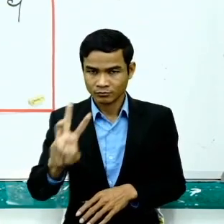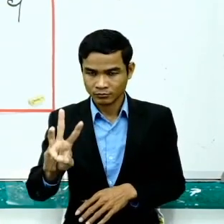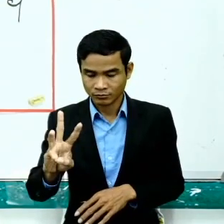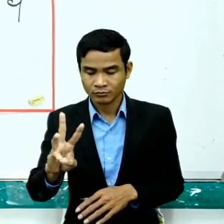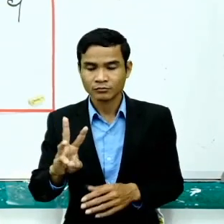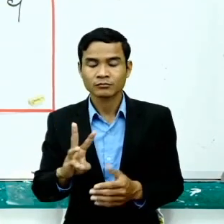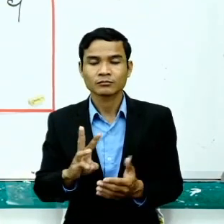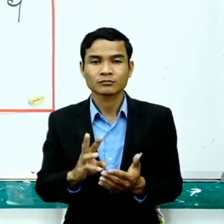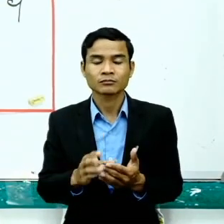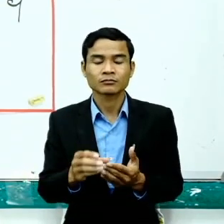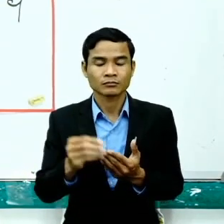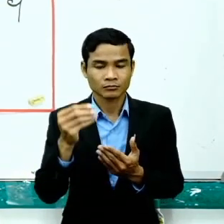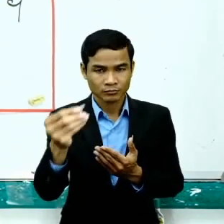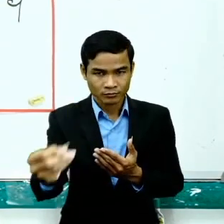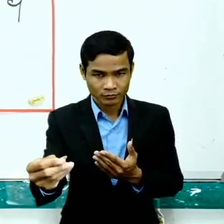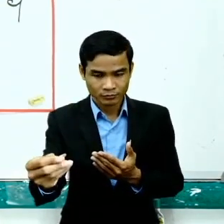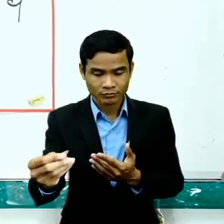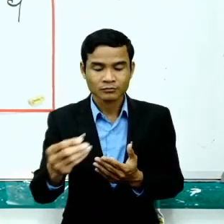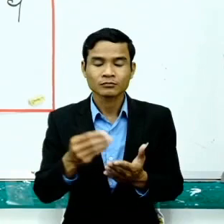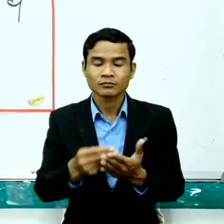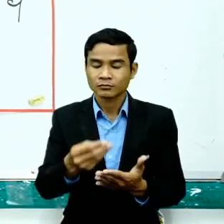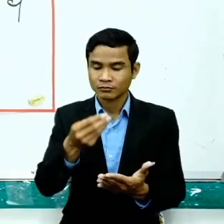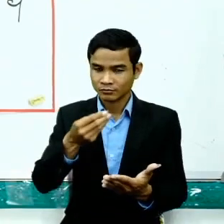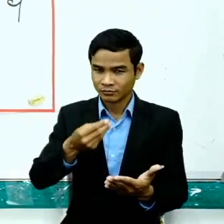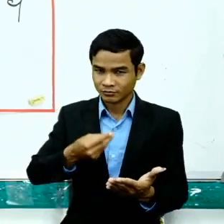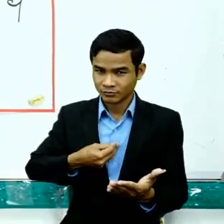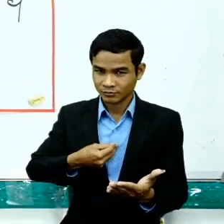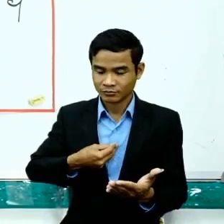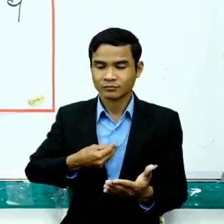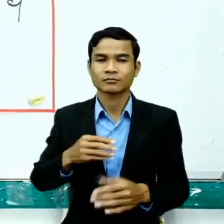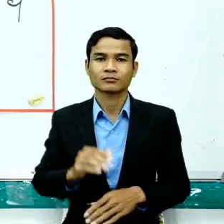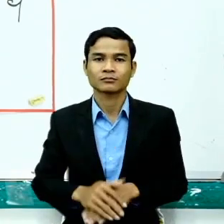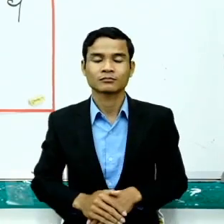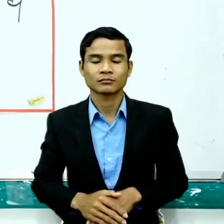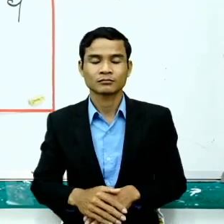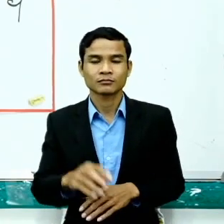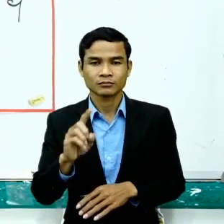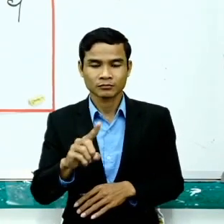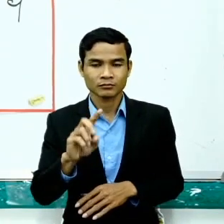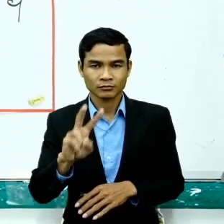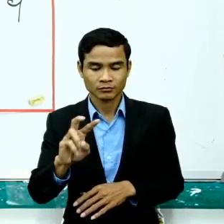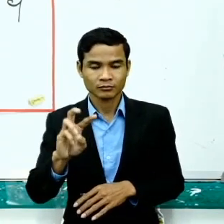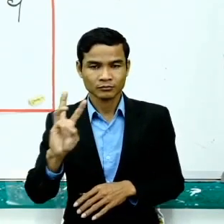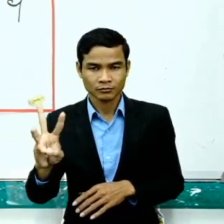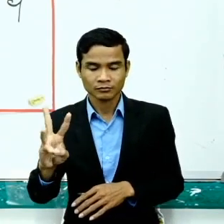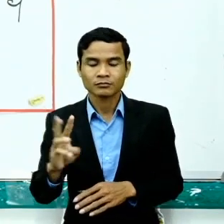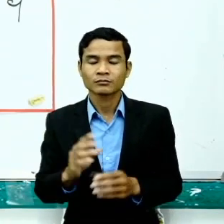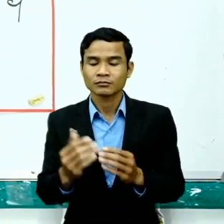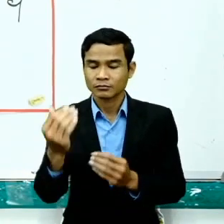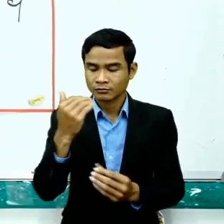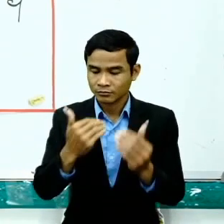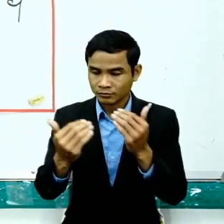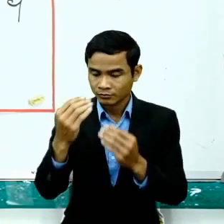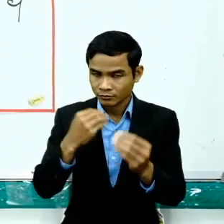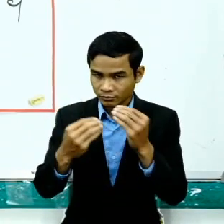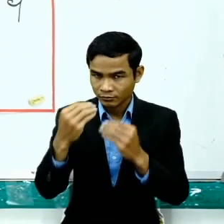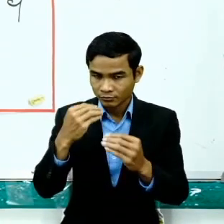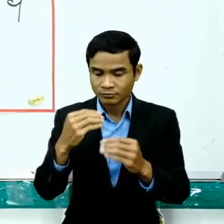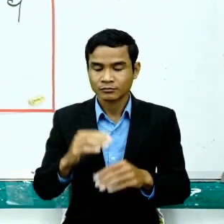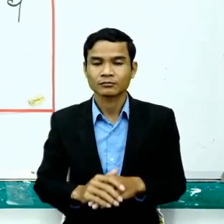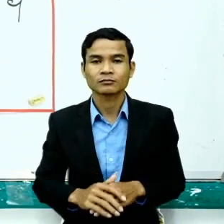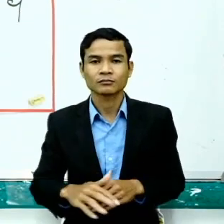pi bầy môi chùm nay rồi bỏ anh môi chùm nay rồi bỏ nhòm chà môi pi bầy nhằm nhằm